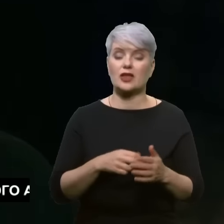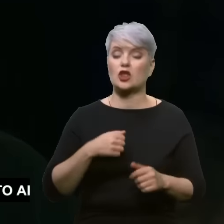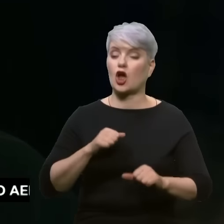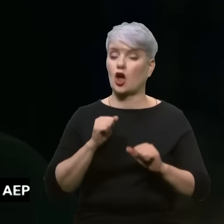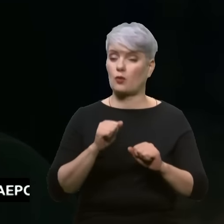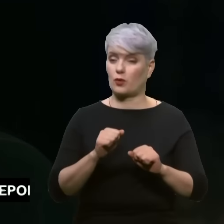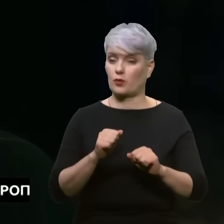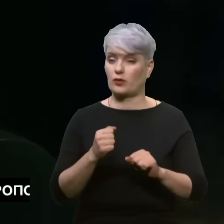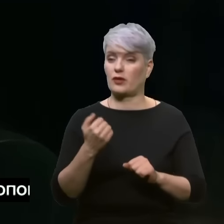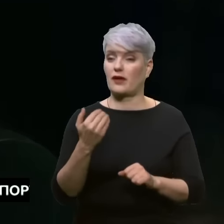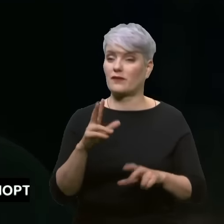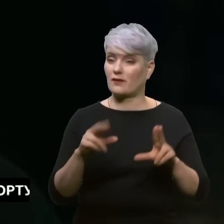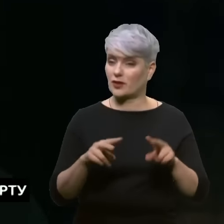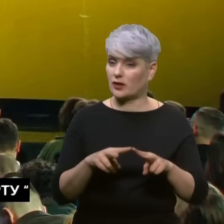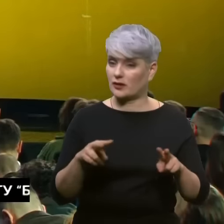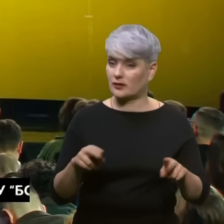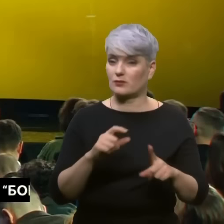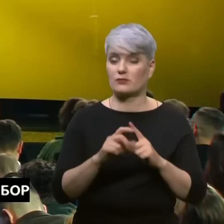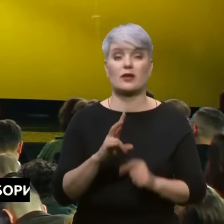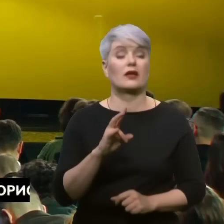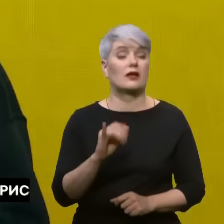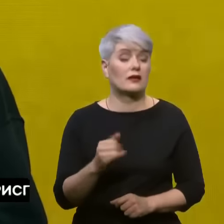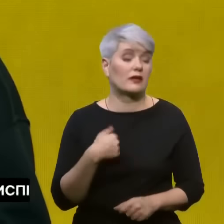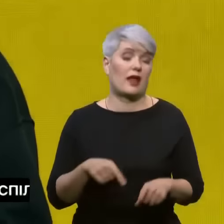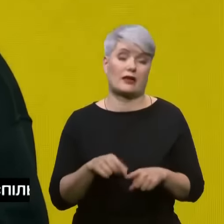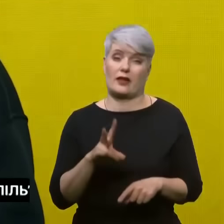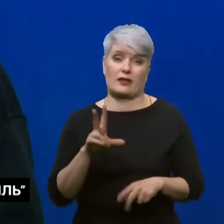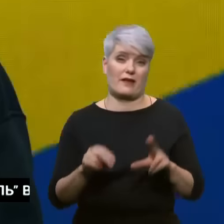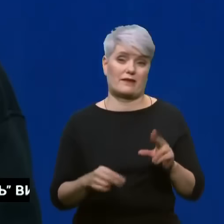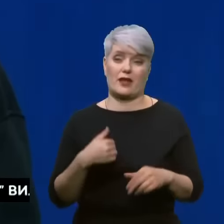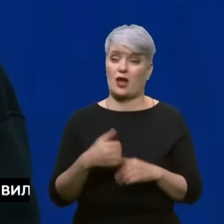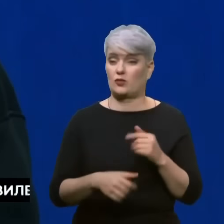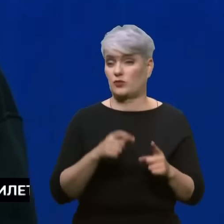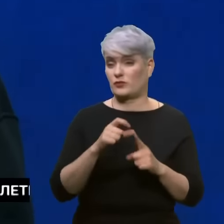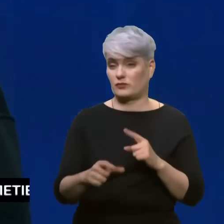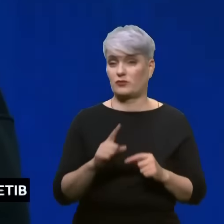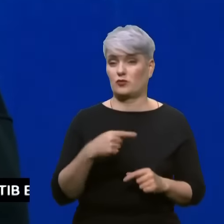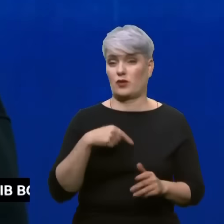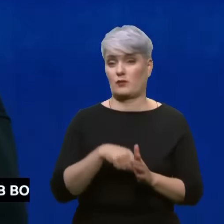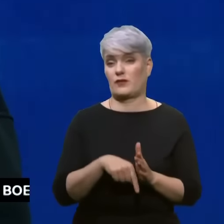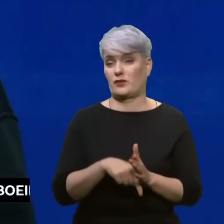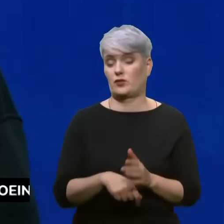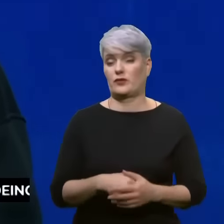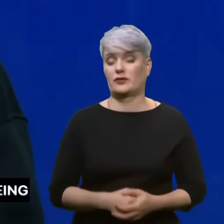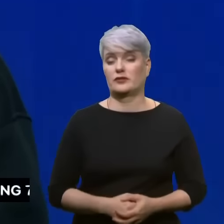так само? Ні. Ні, я так не вважаю. Ну, я вже відповів, що я мав на увазі.